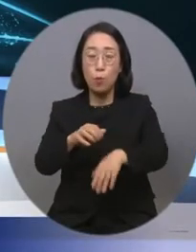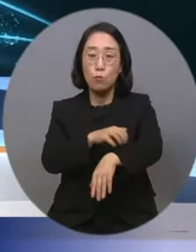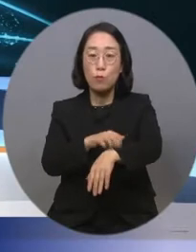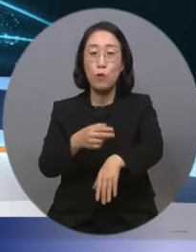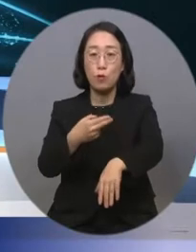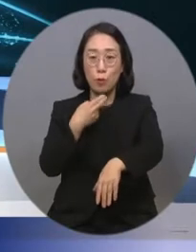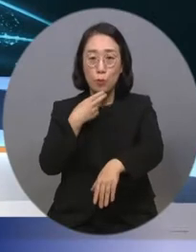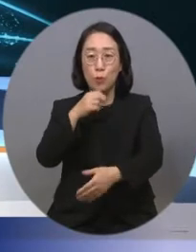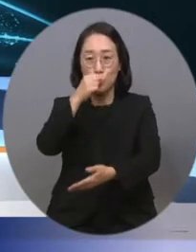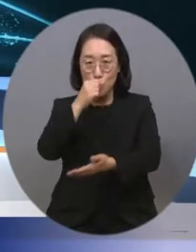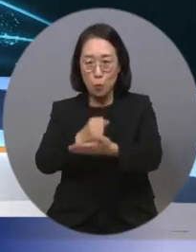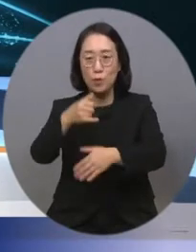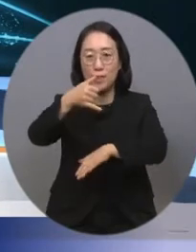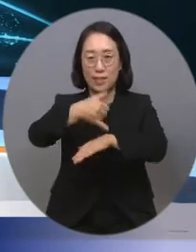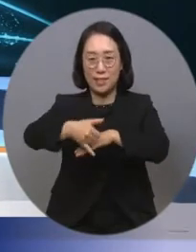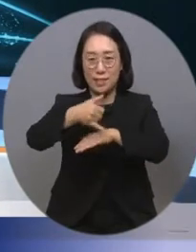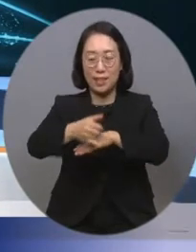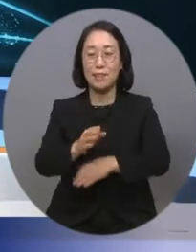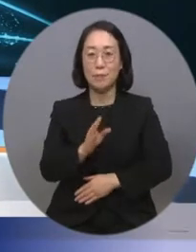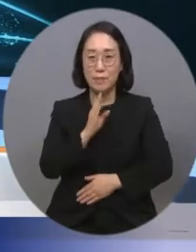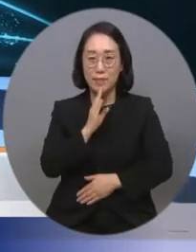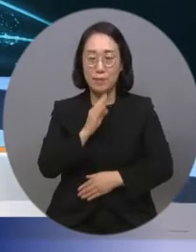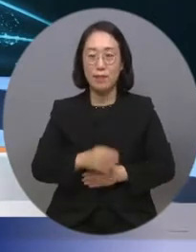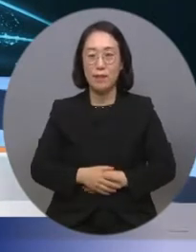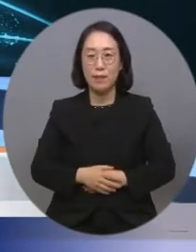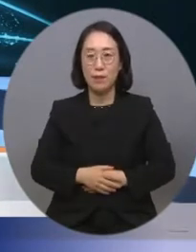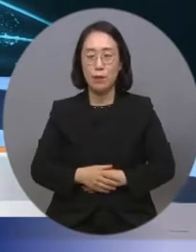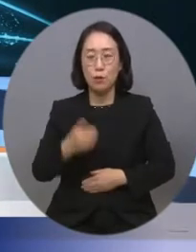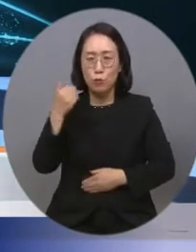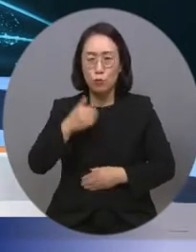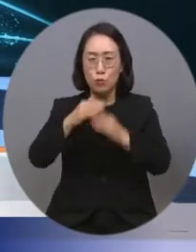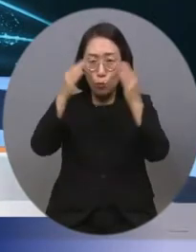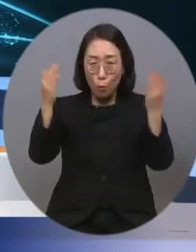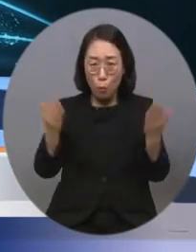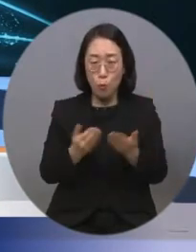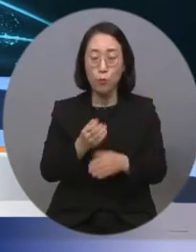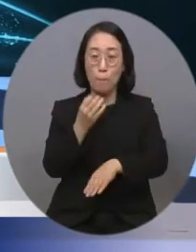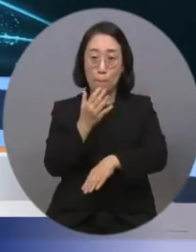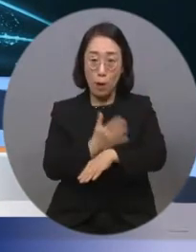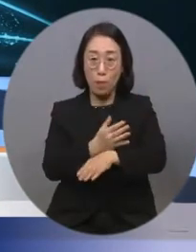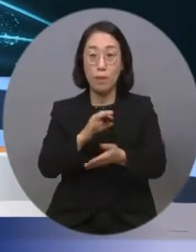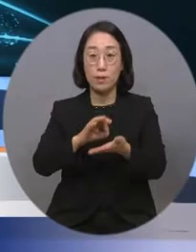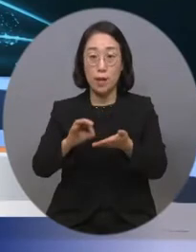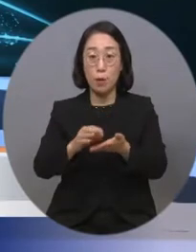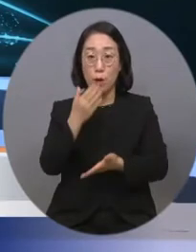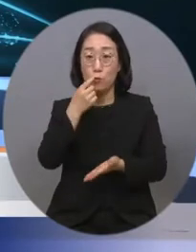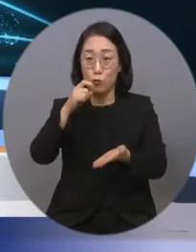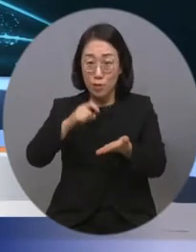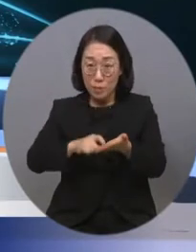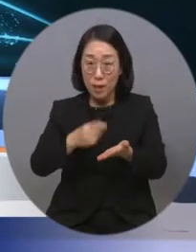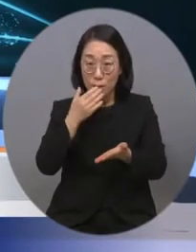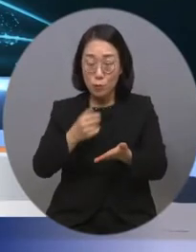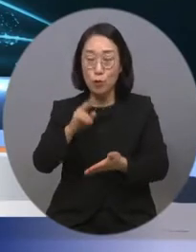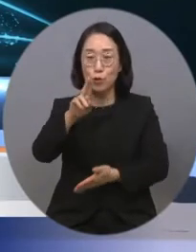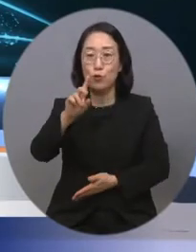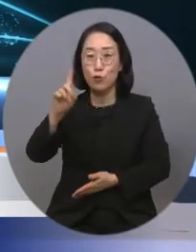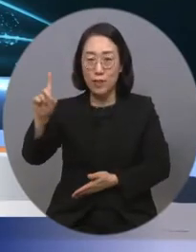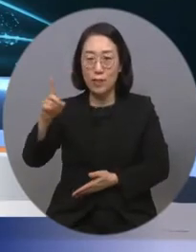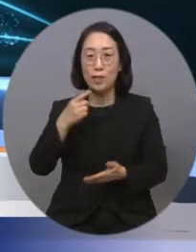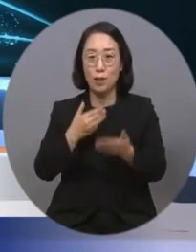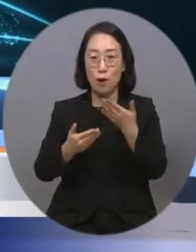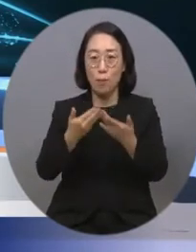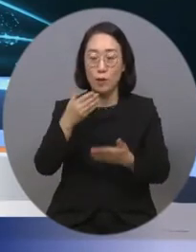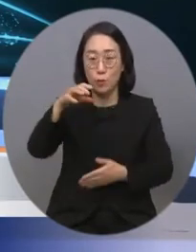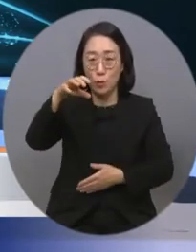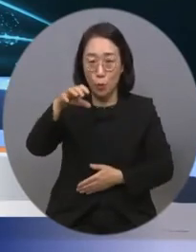없어야 좋은 디자인이라고 할 수 있겠죠 누구나 편리하게 이용할 수 있는 디자인은 유니버설 디자인을 경험할 수 있는